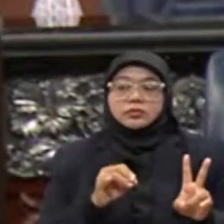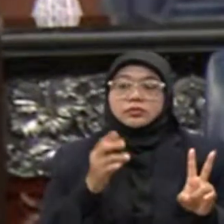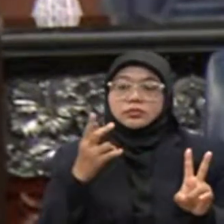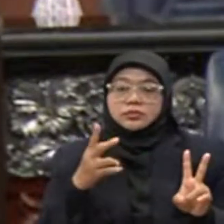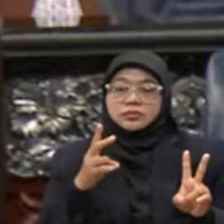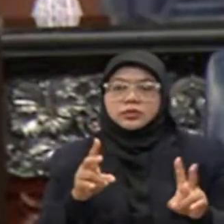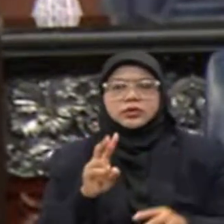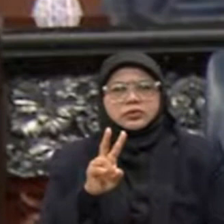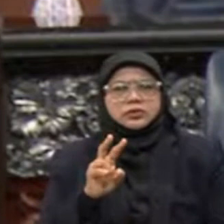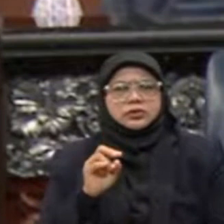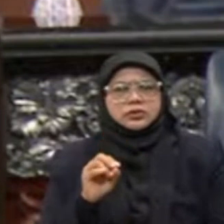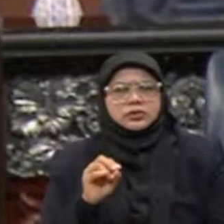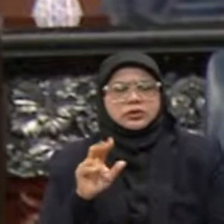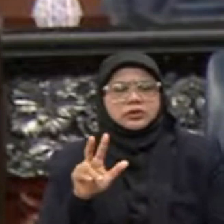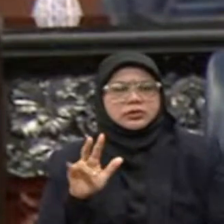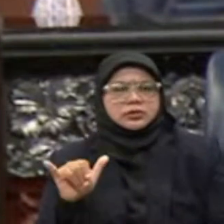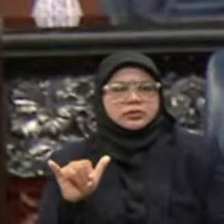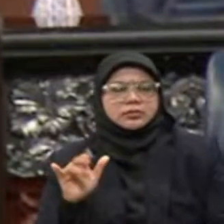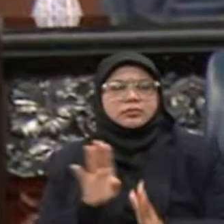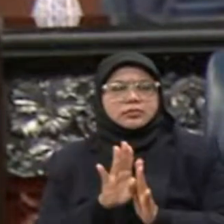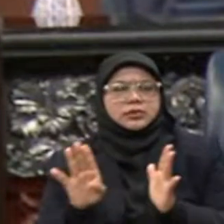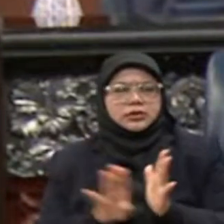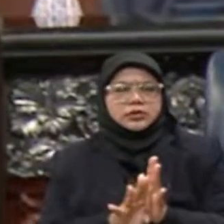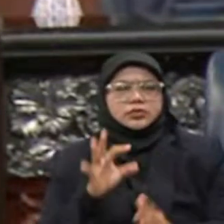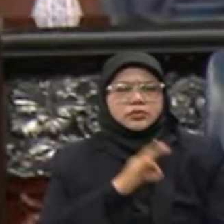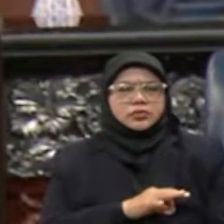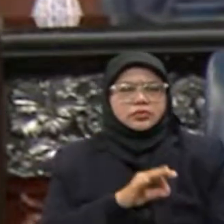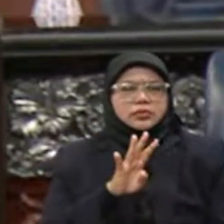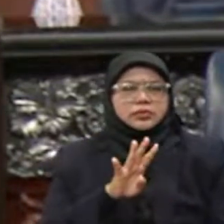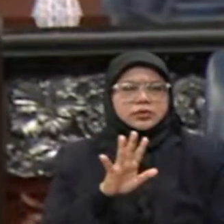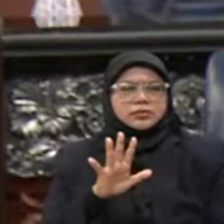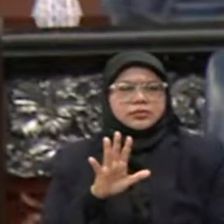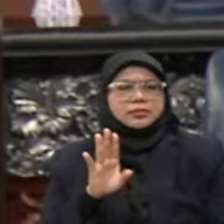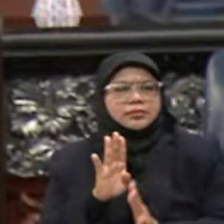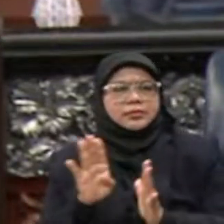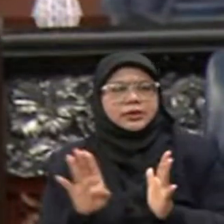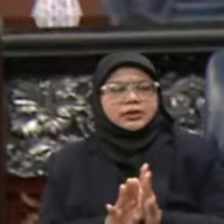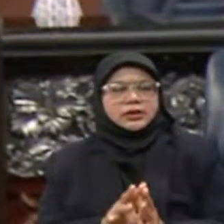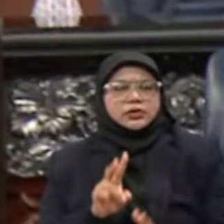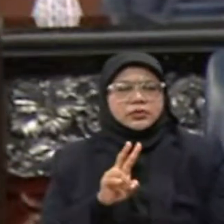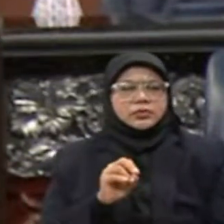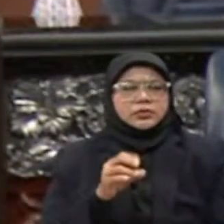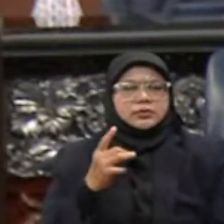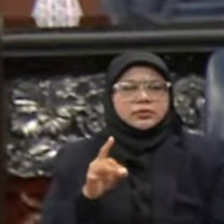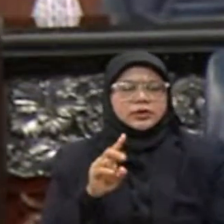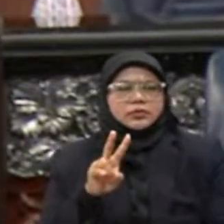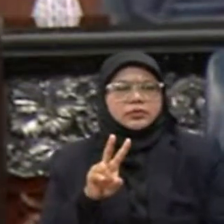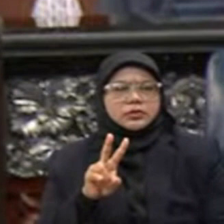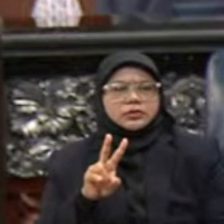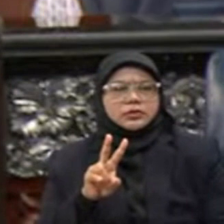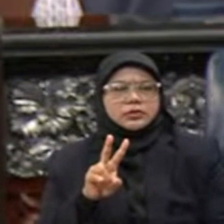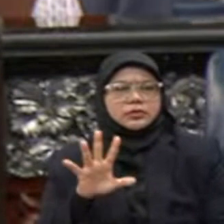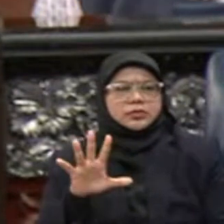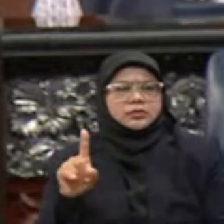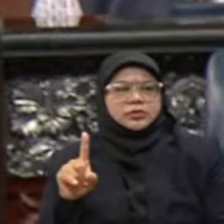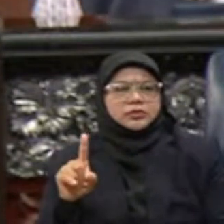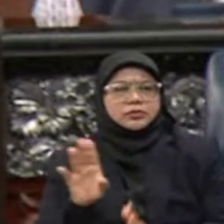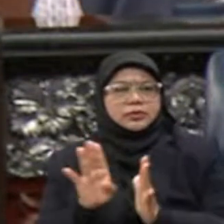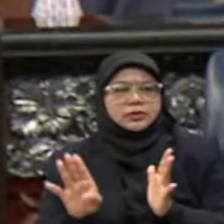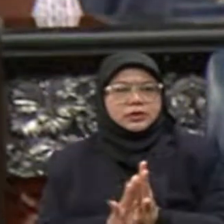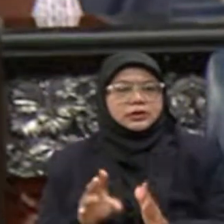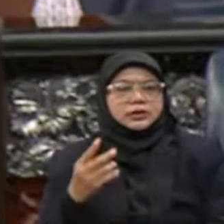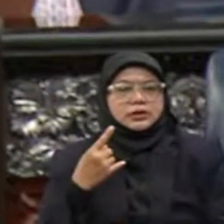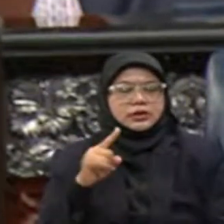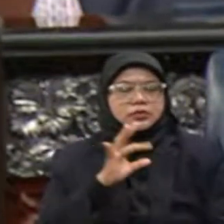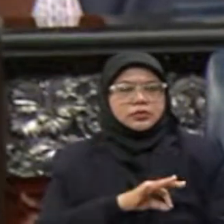2 itu 236 billion untung 45 bulan 5 billion 2018 251 billion pendapatan